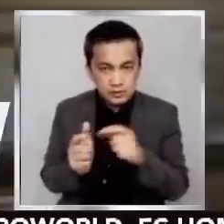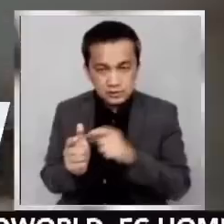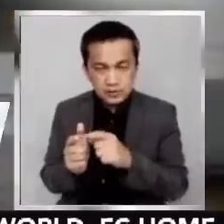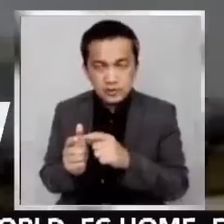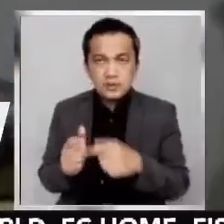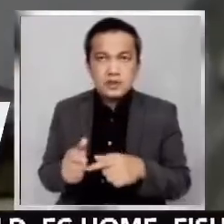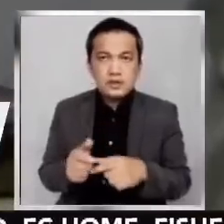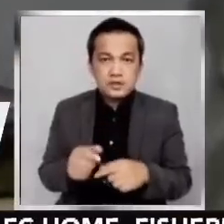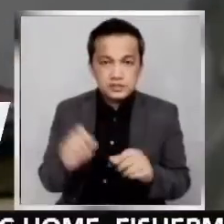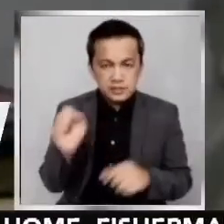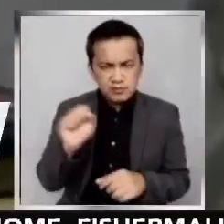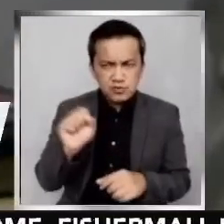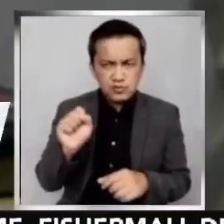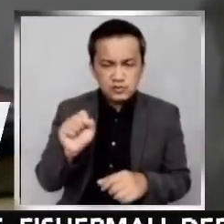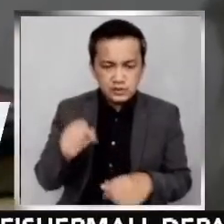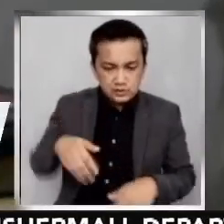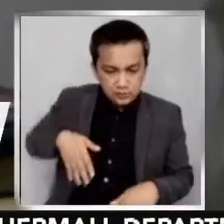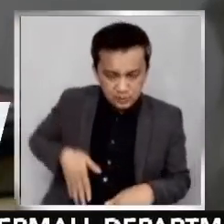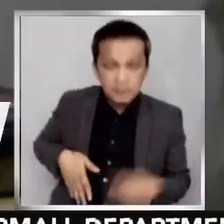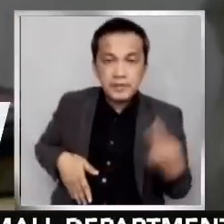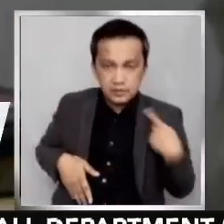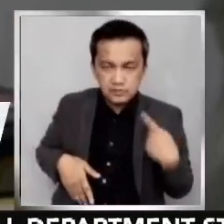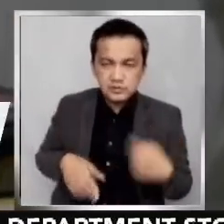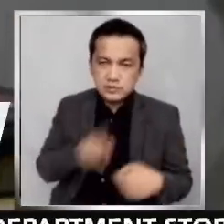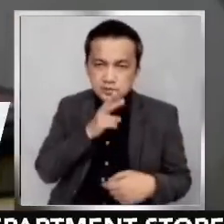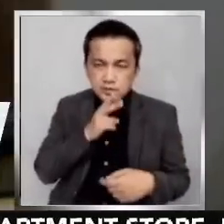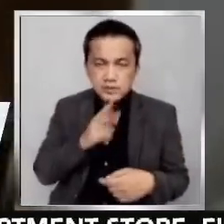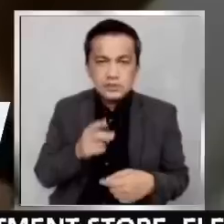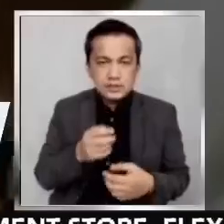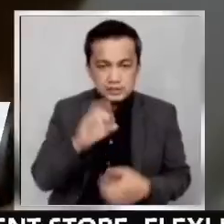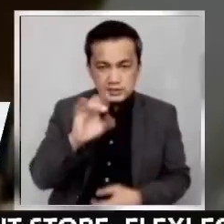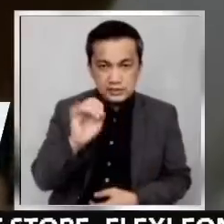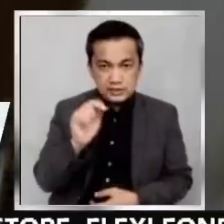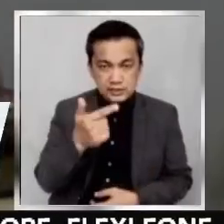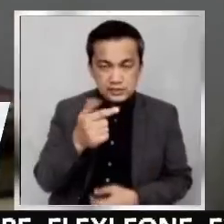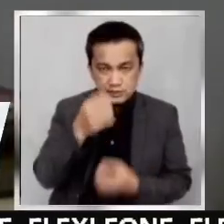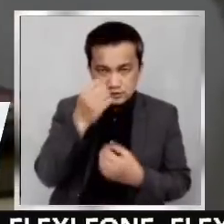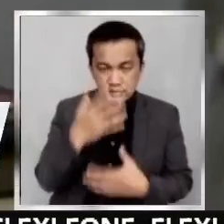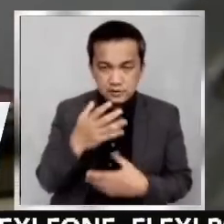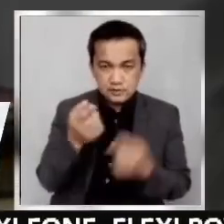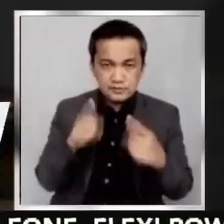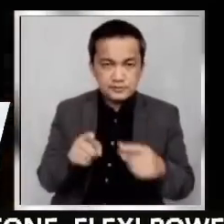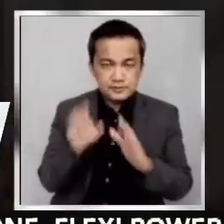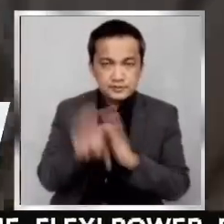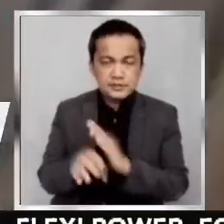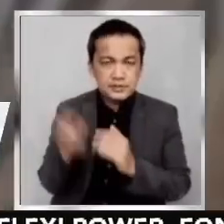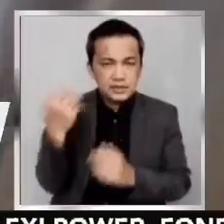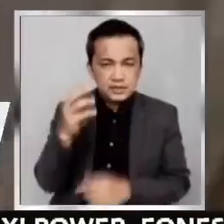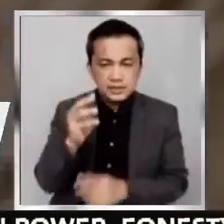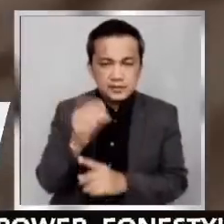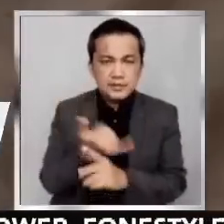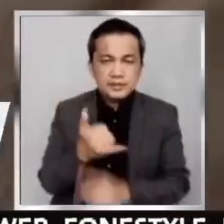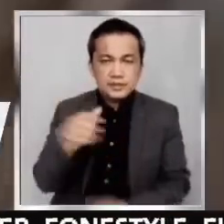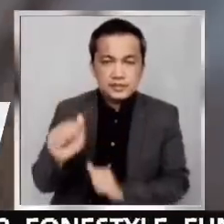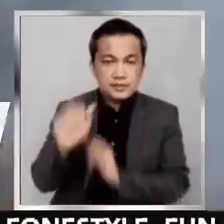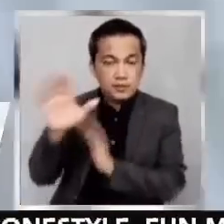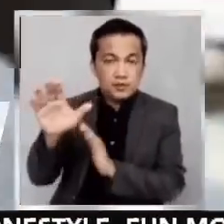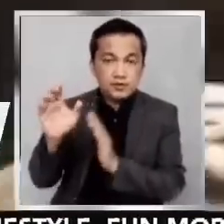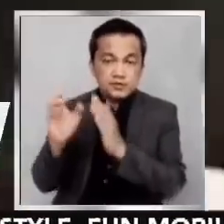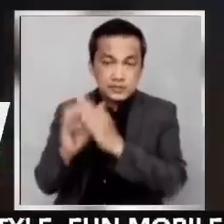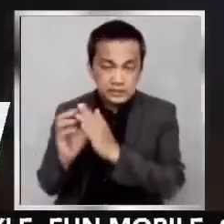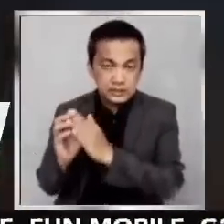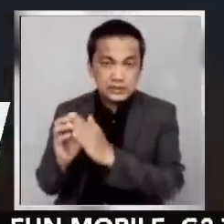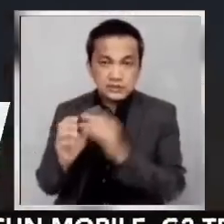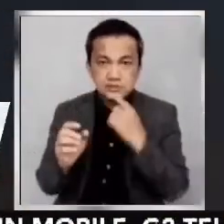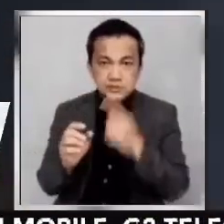suspect. Ayon sa impormasyong hawak ng CIDG, nangyari ang krimen nito lang nakaraang Mayo sa Antipolo City, kung saan sinasabing